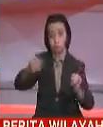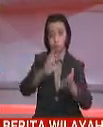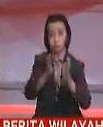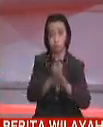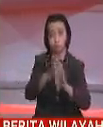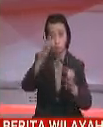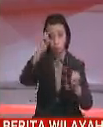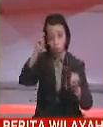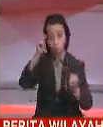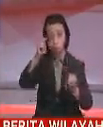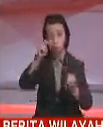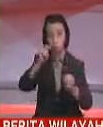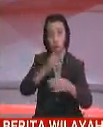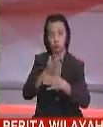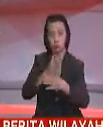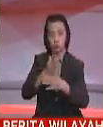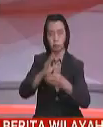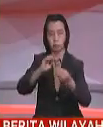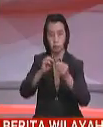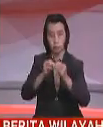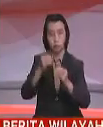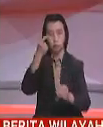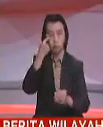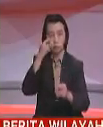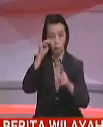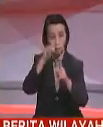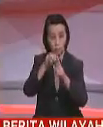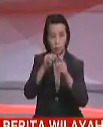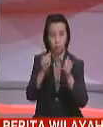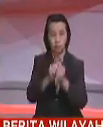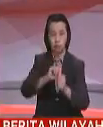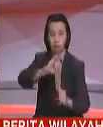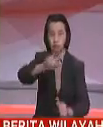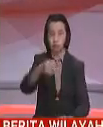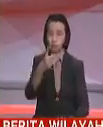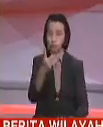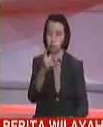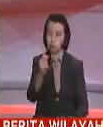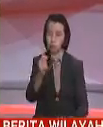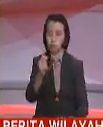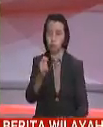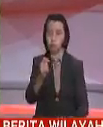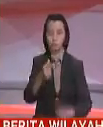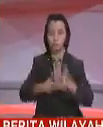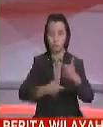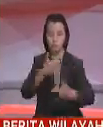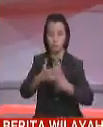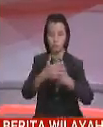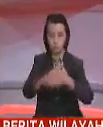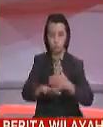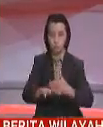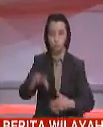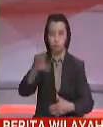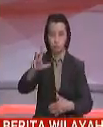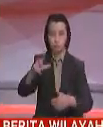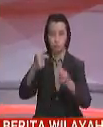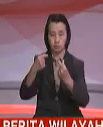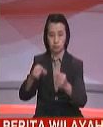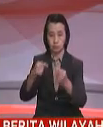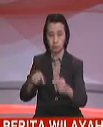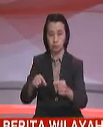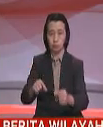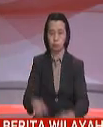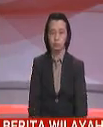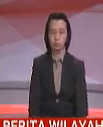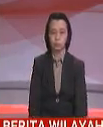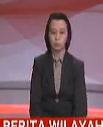meletakkan Terengganu FC berkongsi kedudukan dengan Johor Darul Takzim JDT di puncak Liga selepas tiga perlawanan.